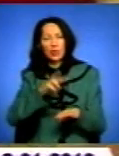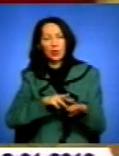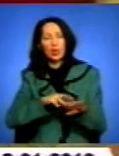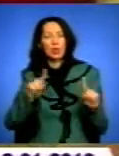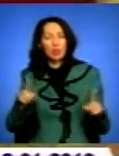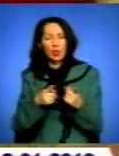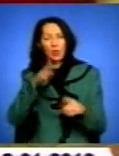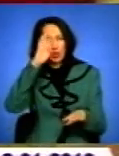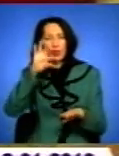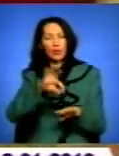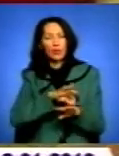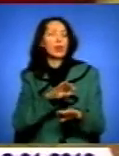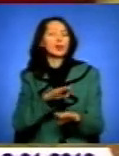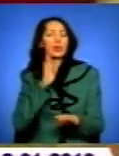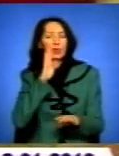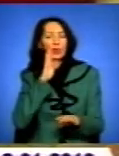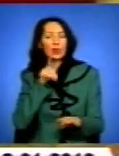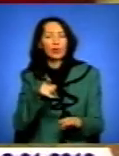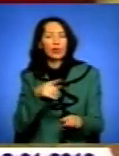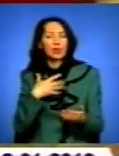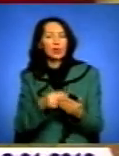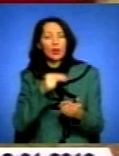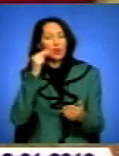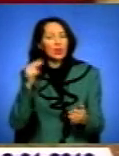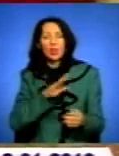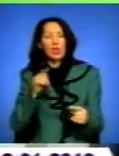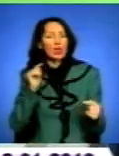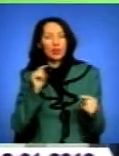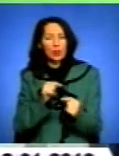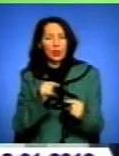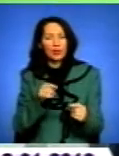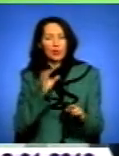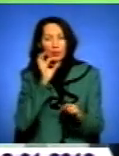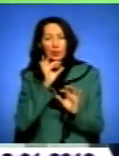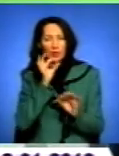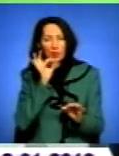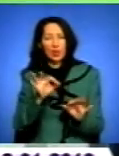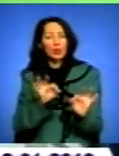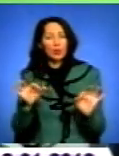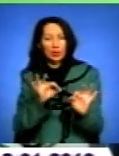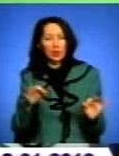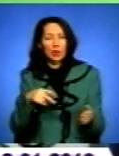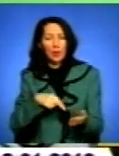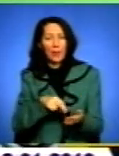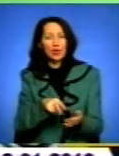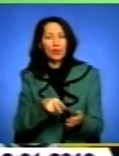загиблої. Той своєї провини не заперечував, одразу зізнався у вчиненому. Він прийшов додому, приніс з собою горілку. До